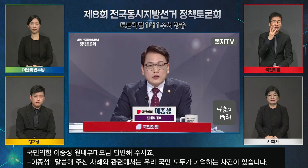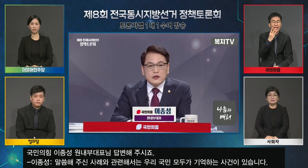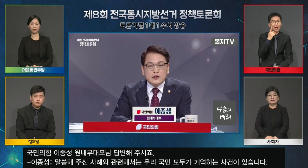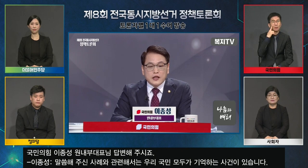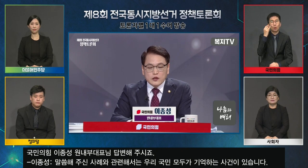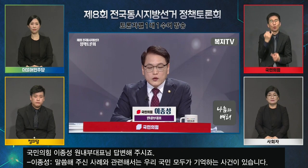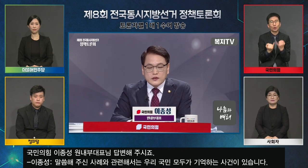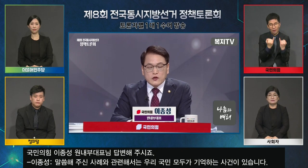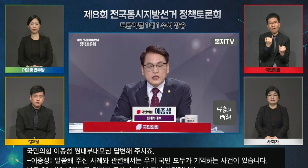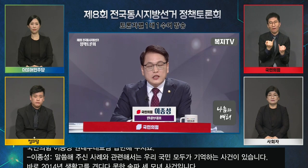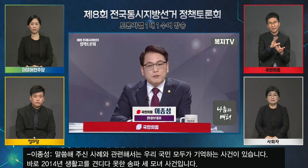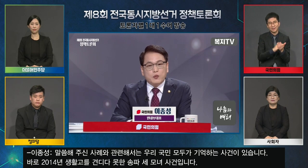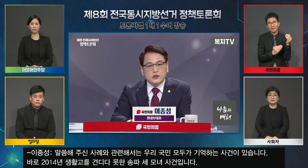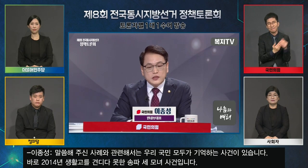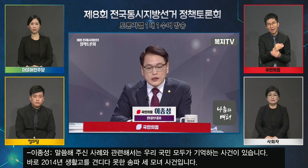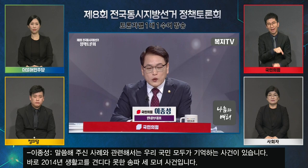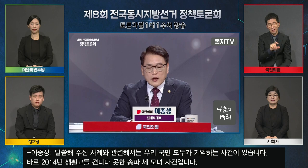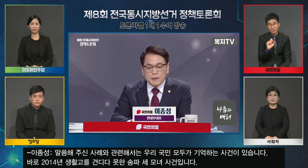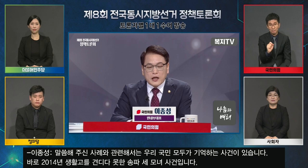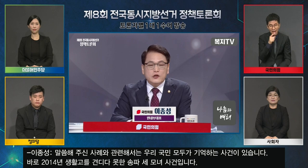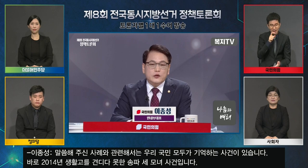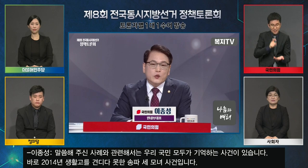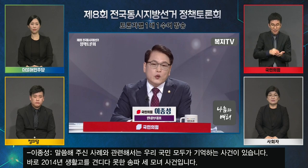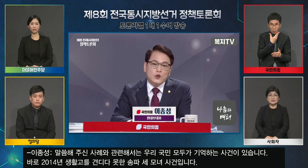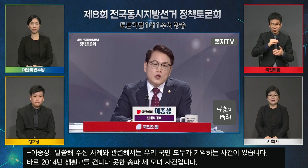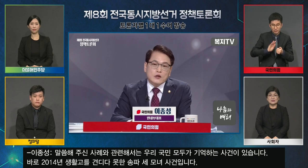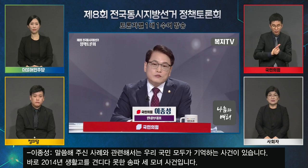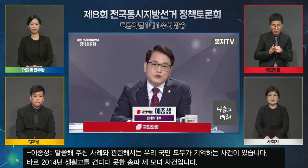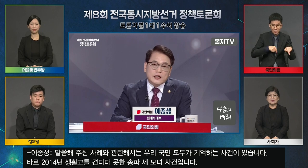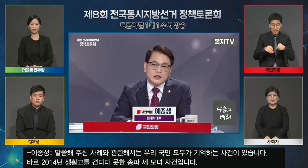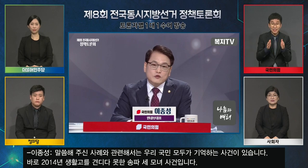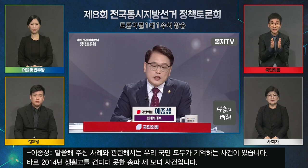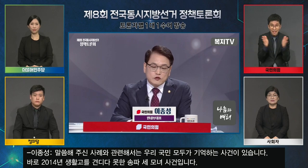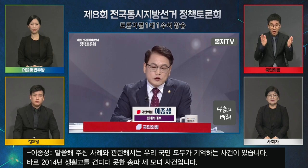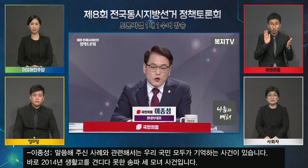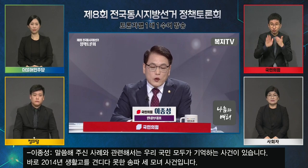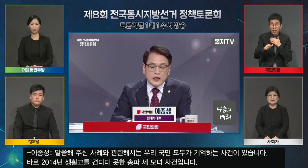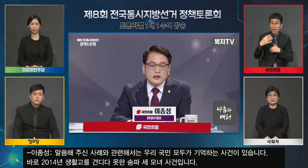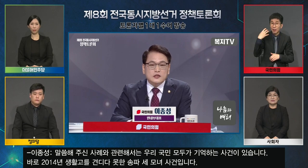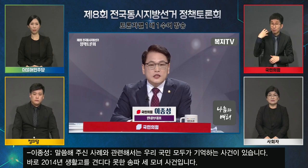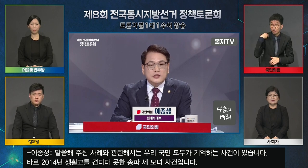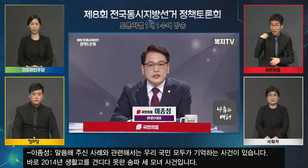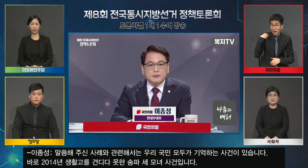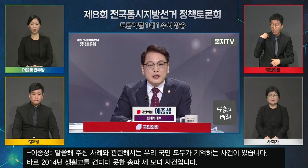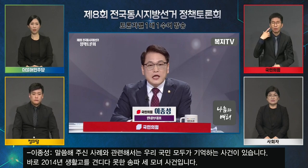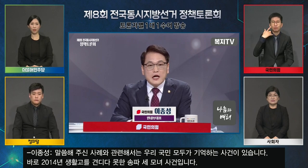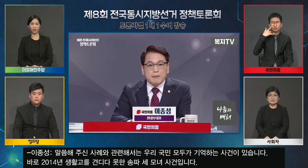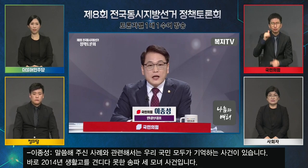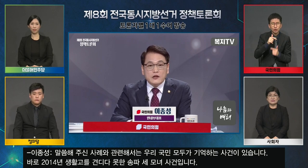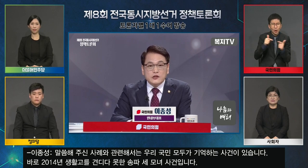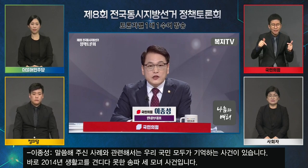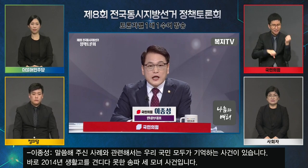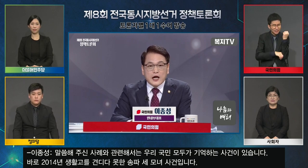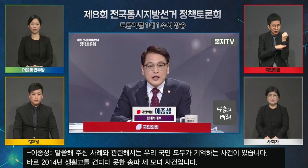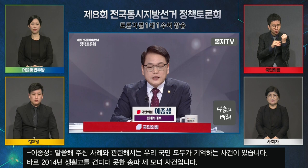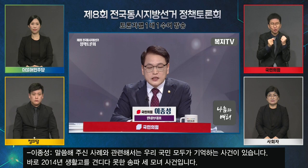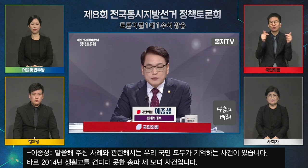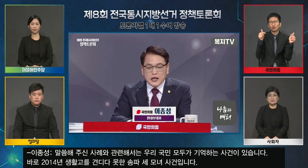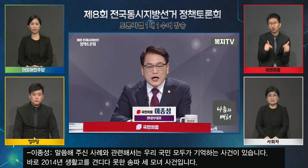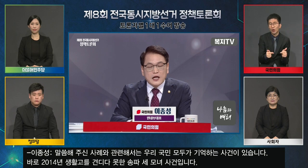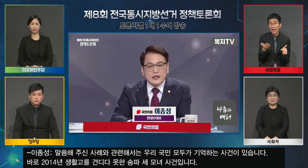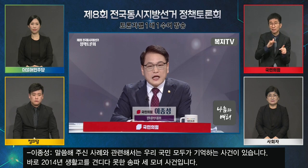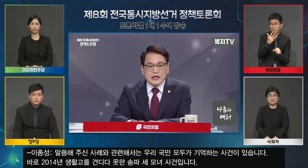사건을 계기로 해서 긴급 복지 제도가 마련이 되고 부양 의무자 기준 완화 등을 실시했지만 8년 전이나